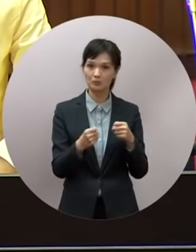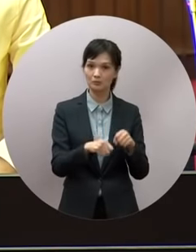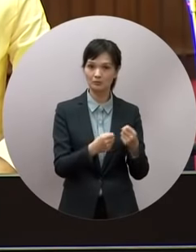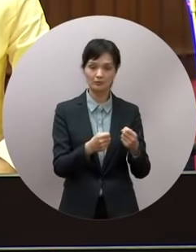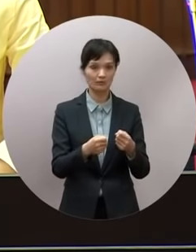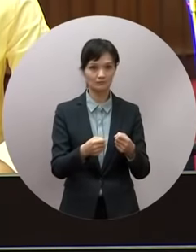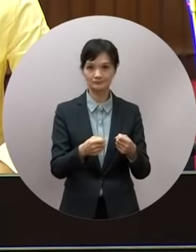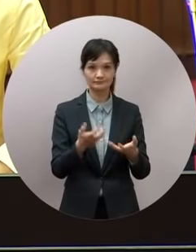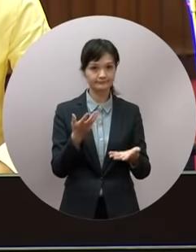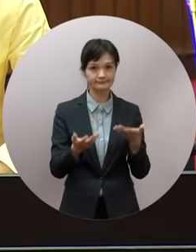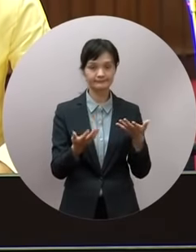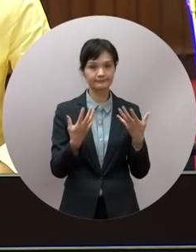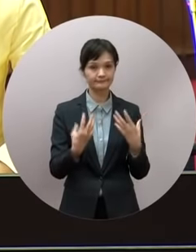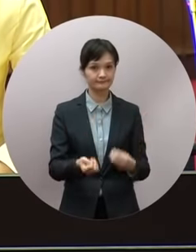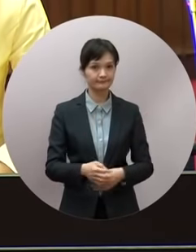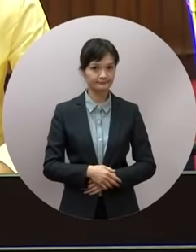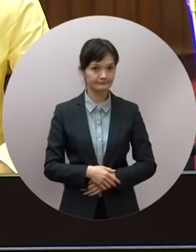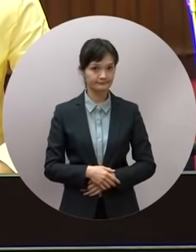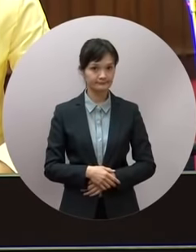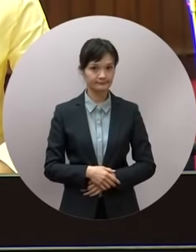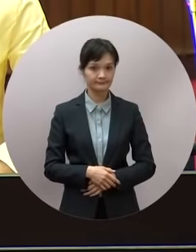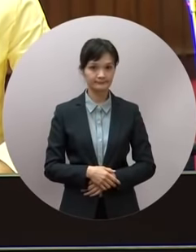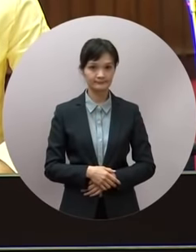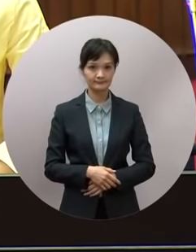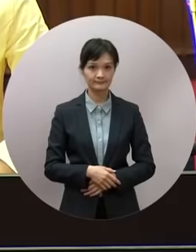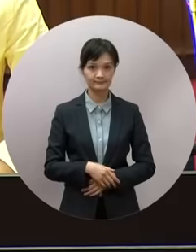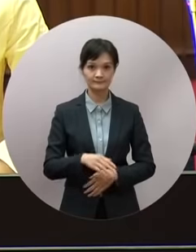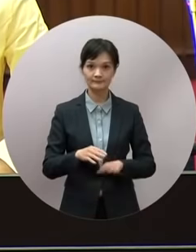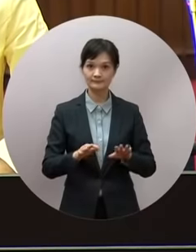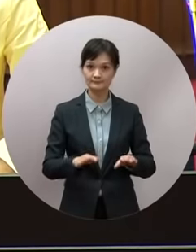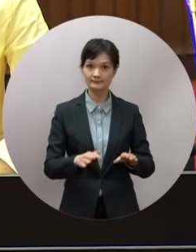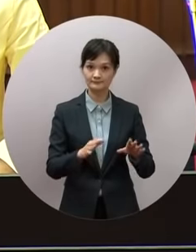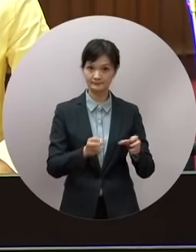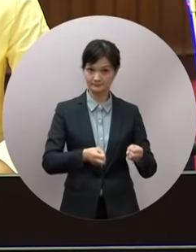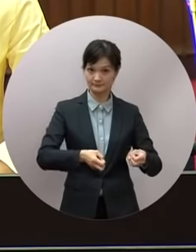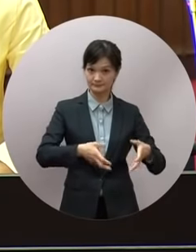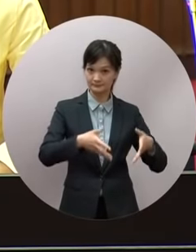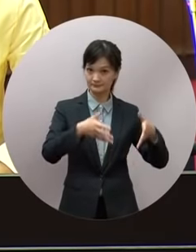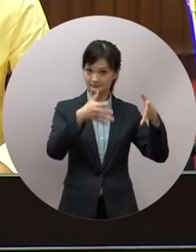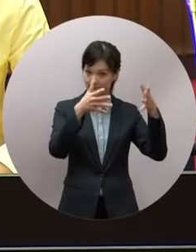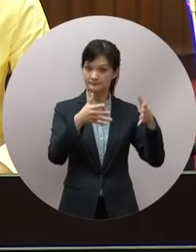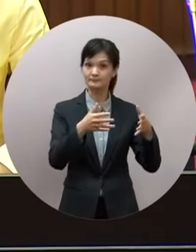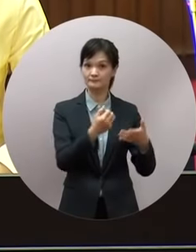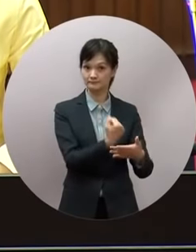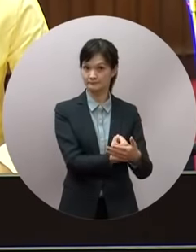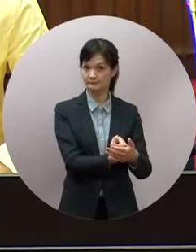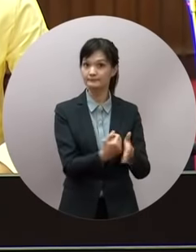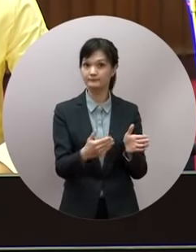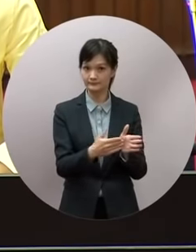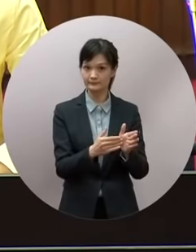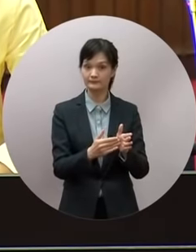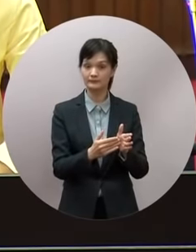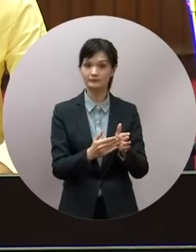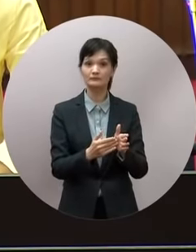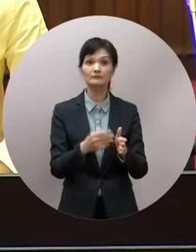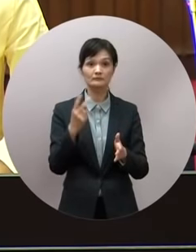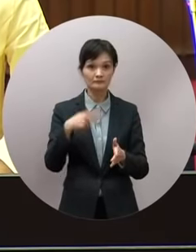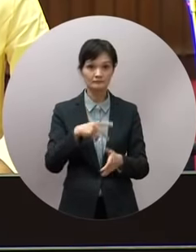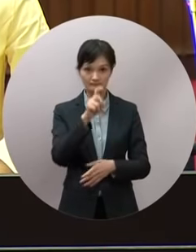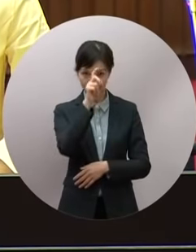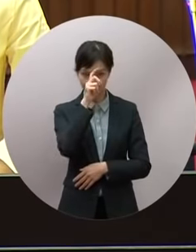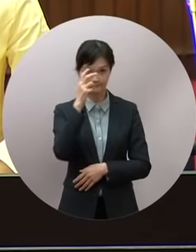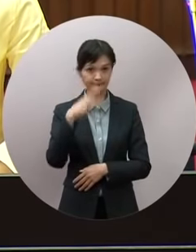化景观，那么在具保存价值的建物之外，希望有能更好的活化的作